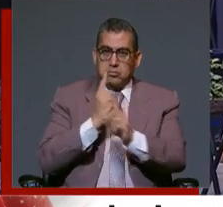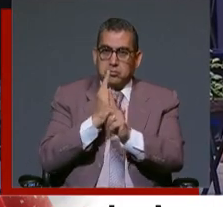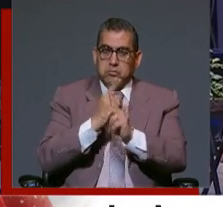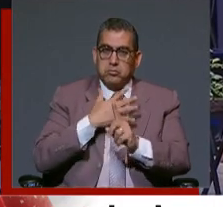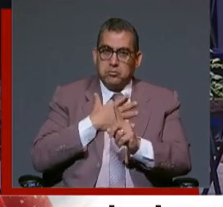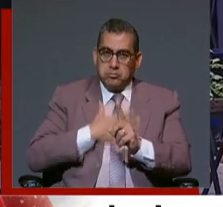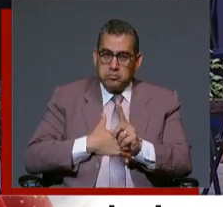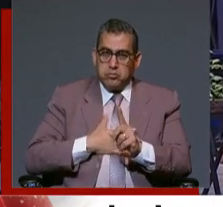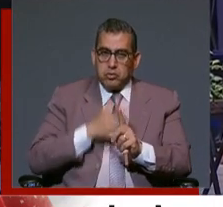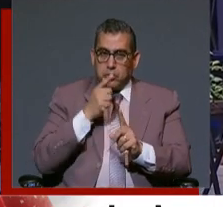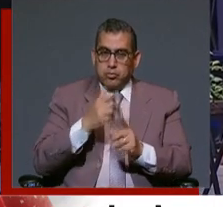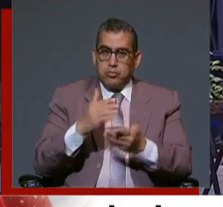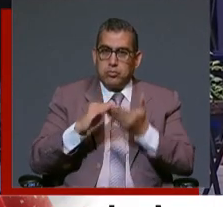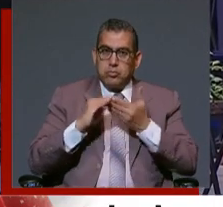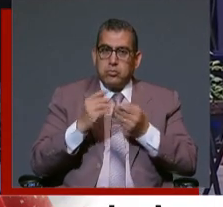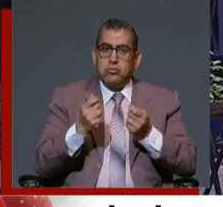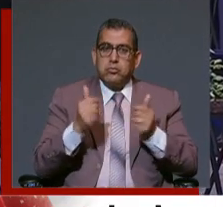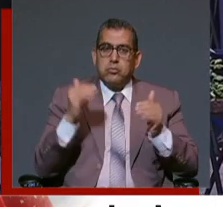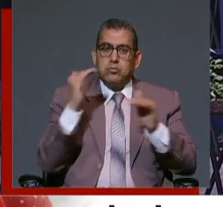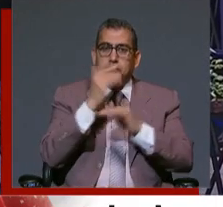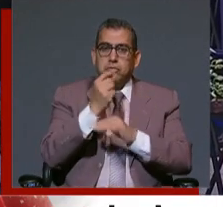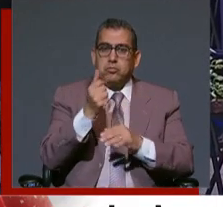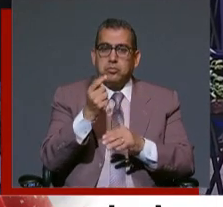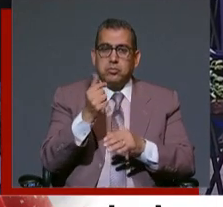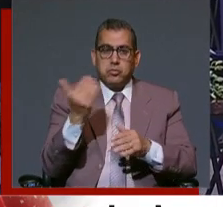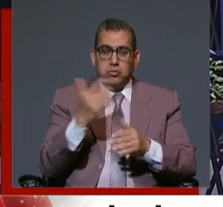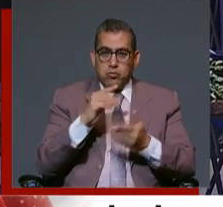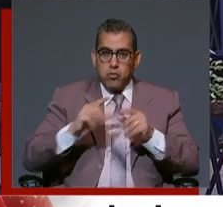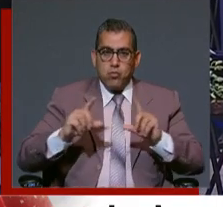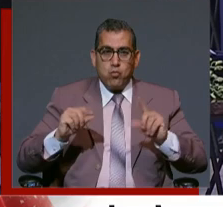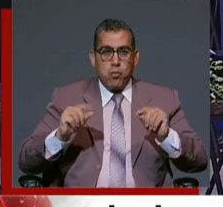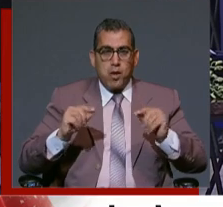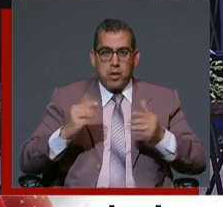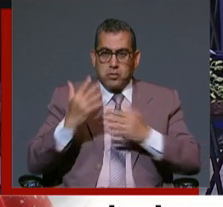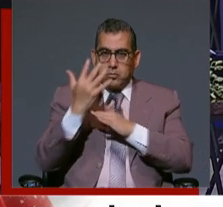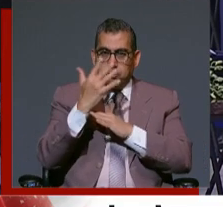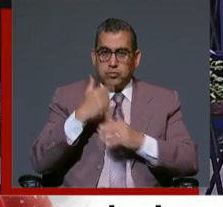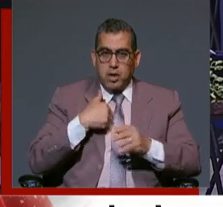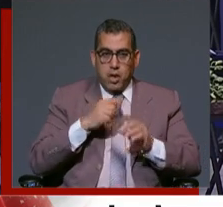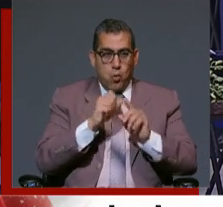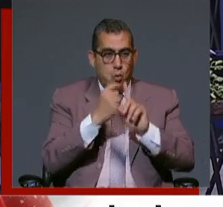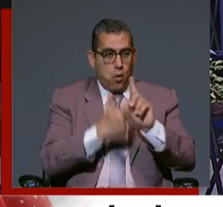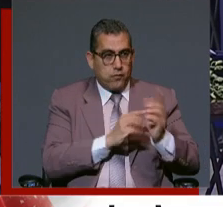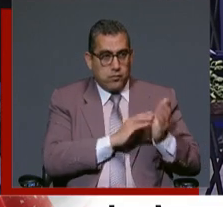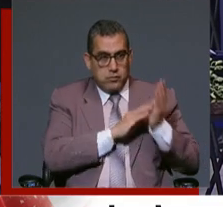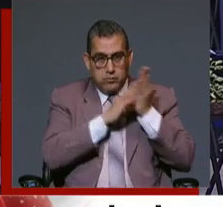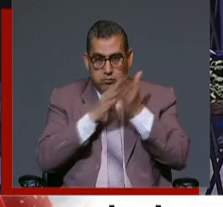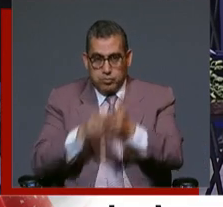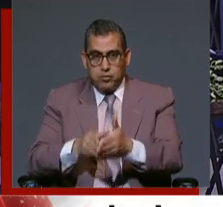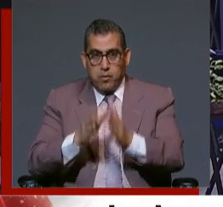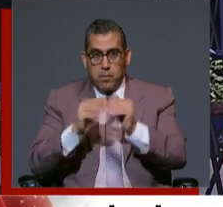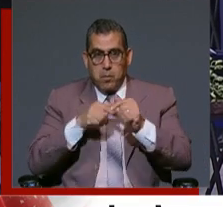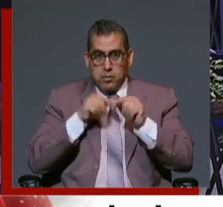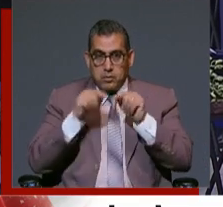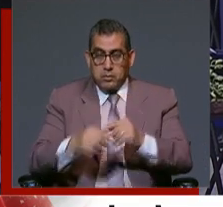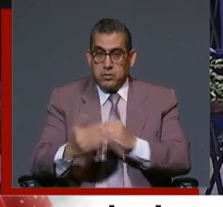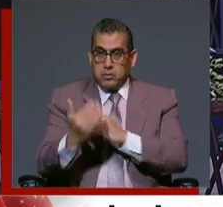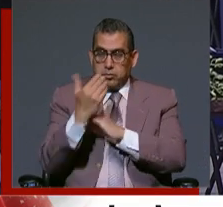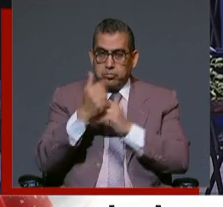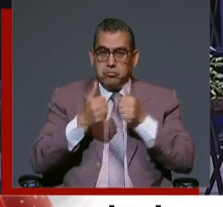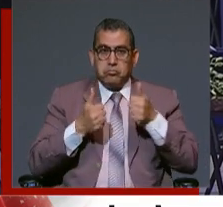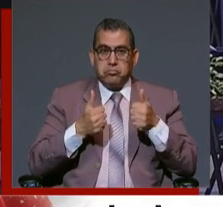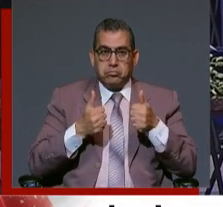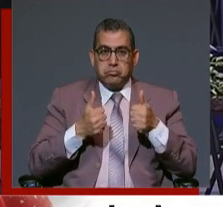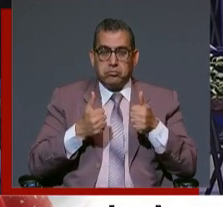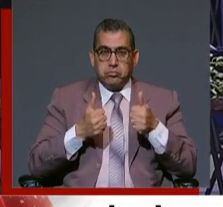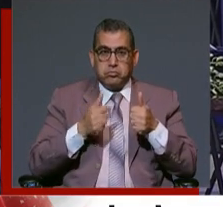ولكل التسهيلات الممتازة التي حظينا بها أنا ووفدي منذ وصولنا إلى هذه